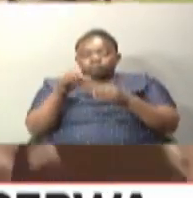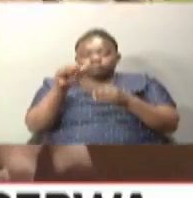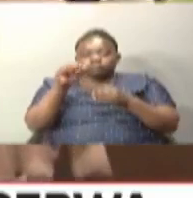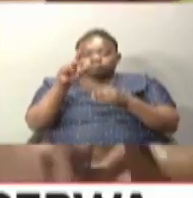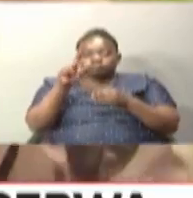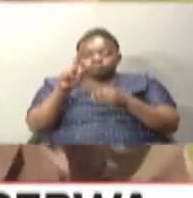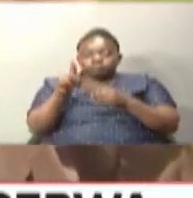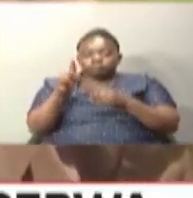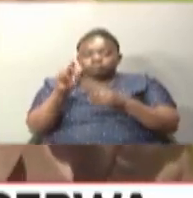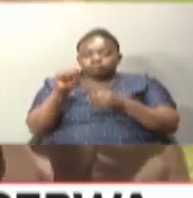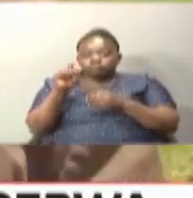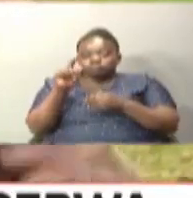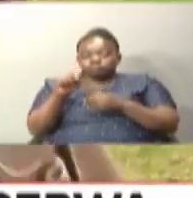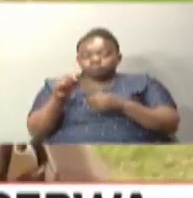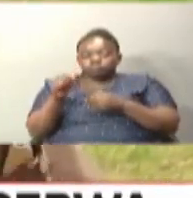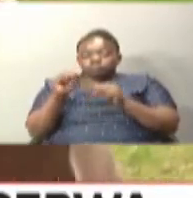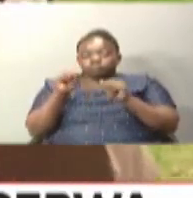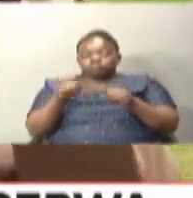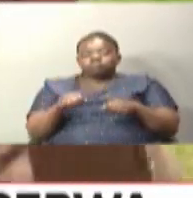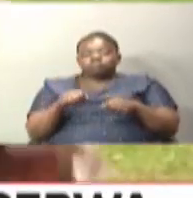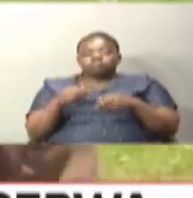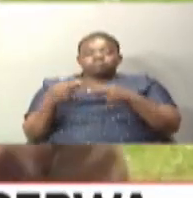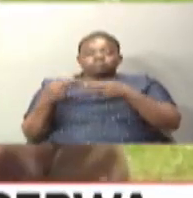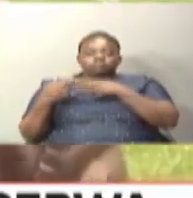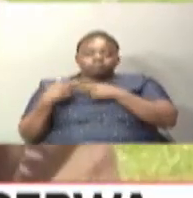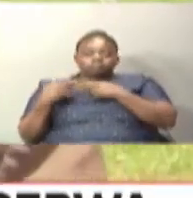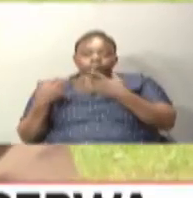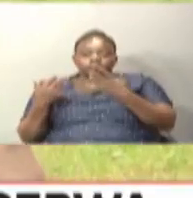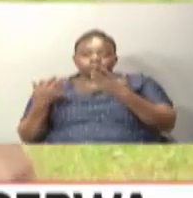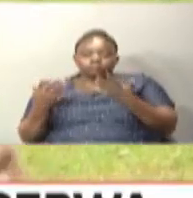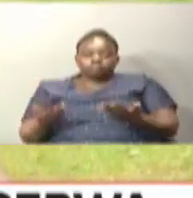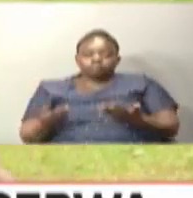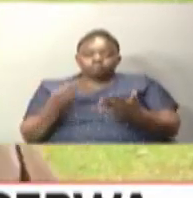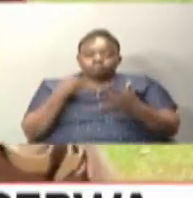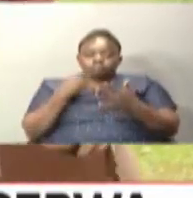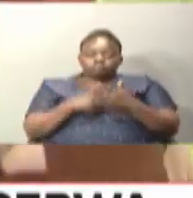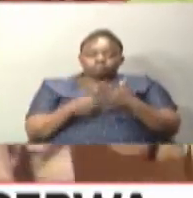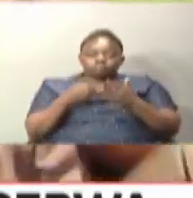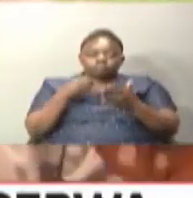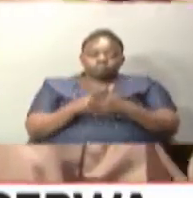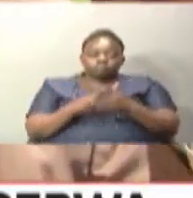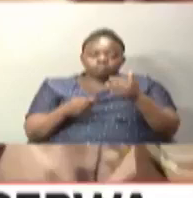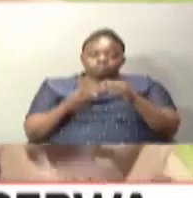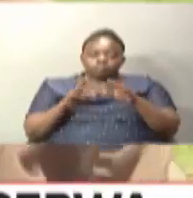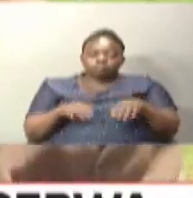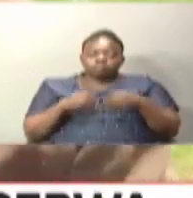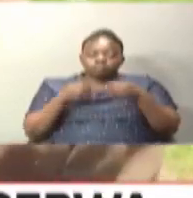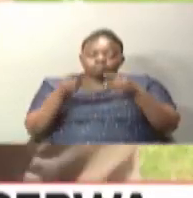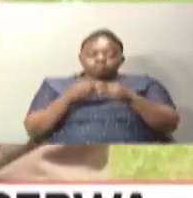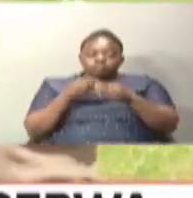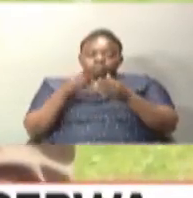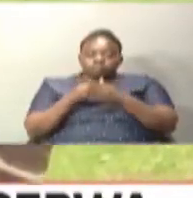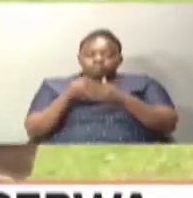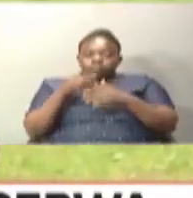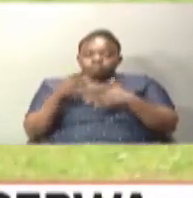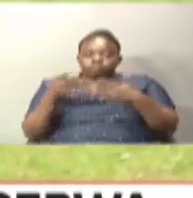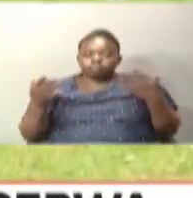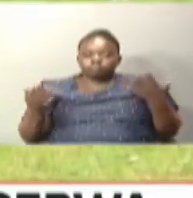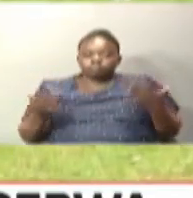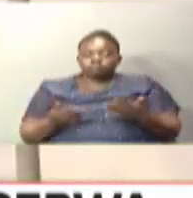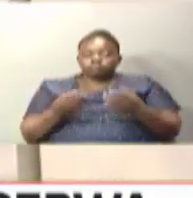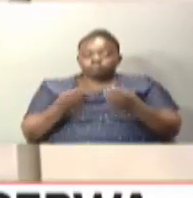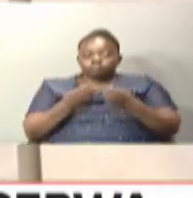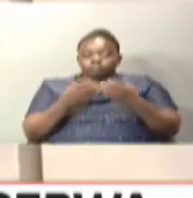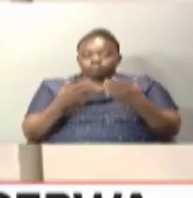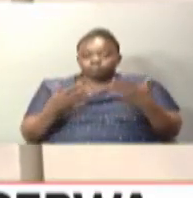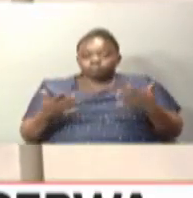okuwaayo obuvunaanyizibwa okwebala ffe bennyini ne tugamba nti ssente zenteekeddwa okuwa ku ssente zino ziteekwa kuba ssente bwe